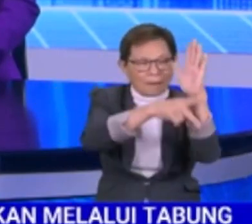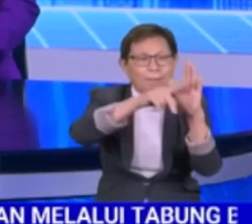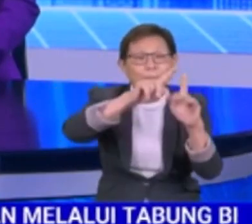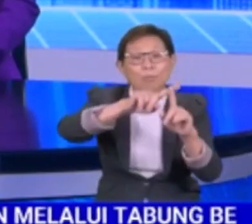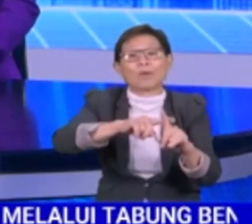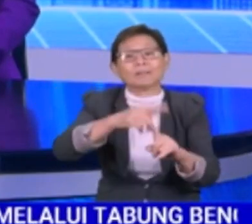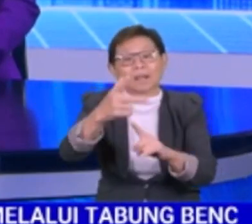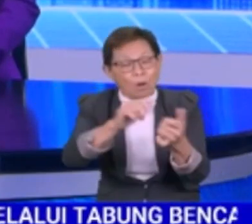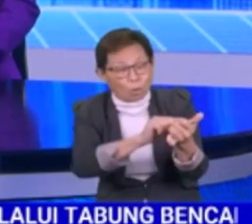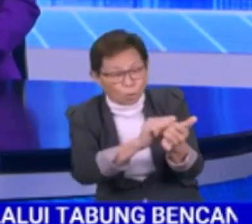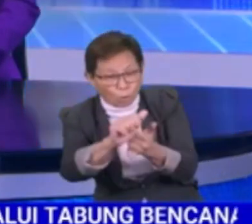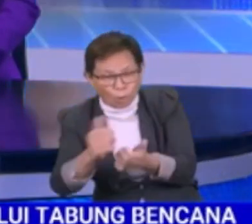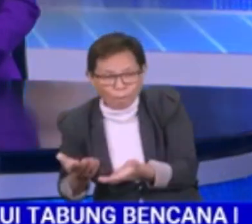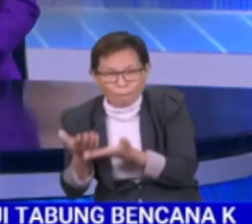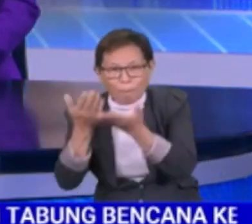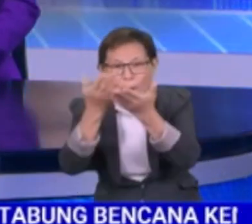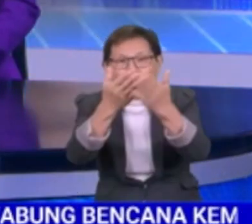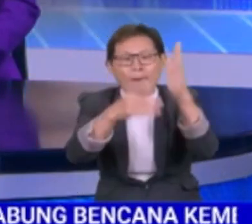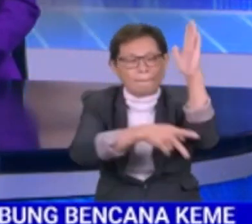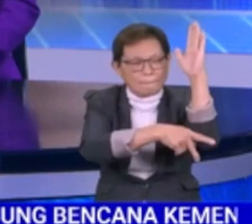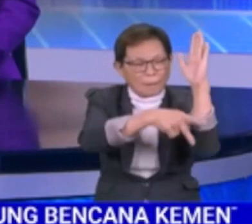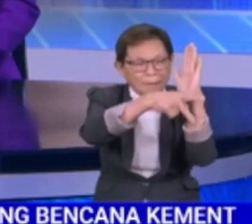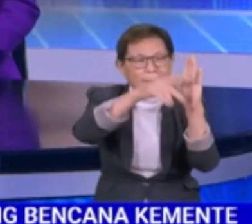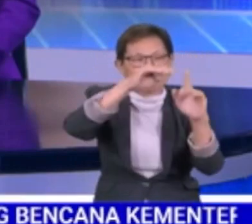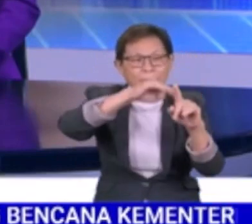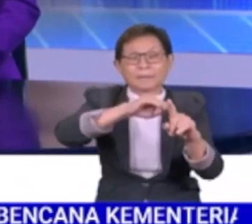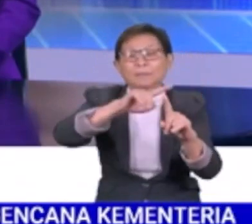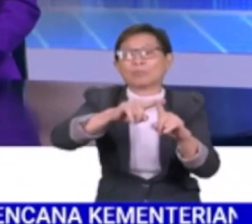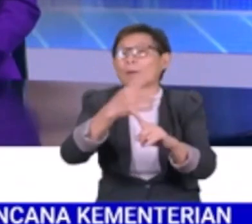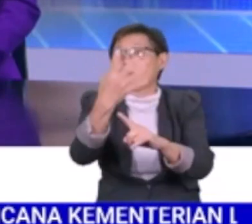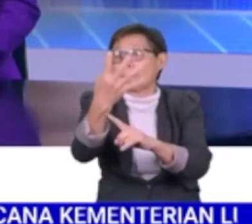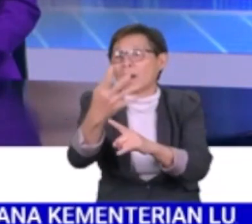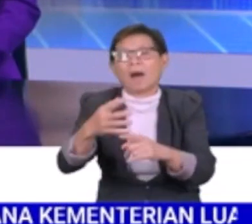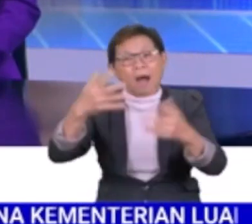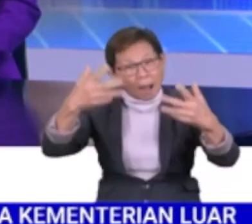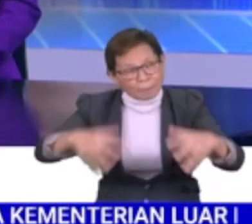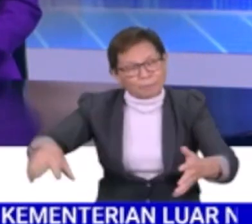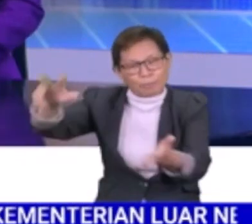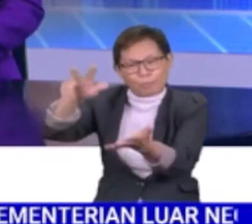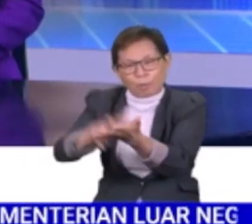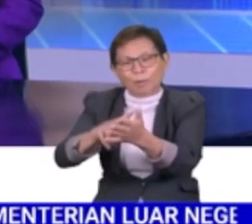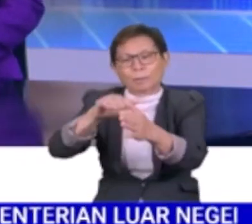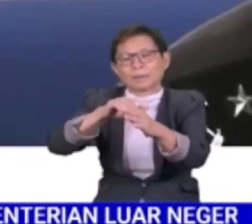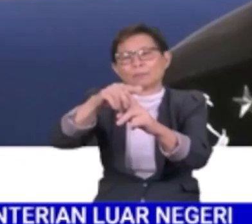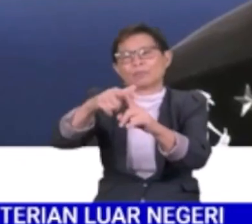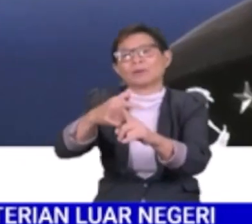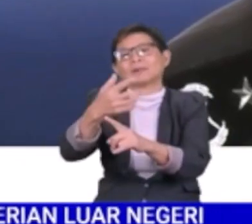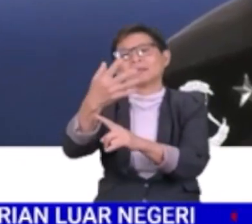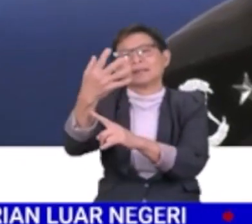lulus ia disangka dibawa ke dewan negara pada April sebelum diwartakan menanti